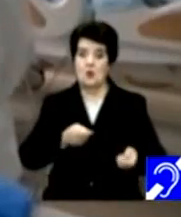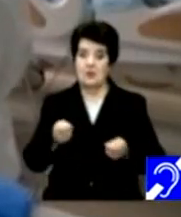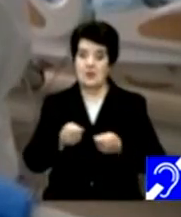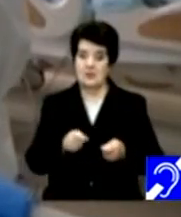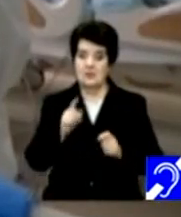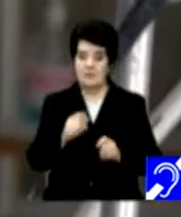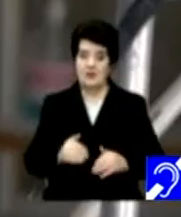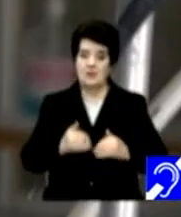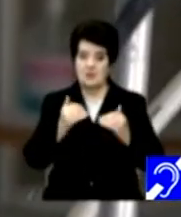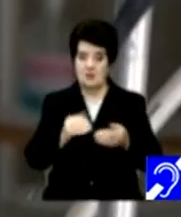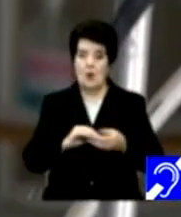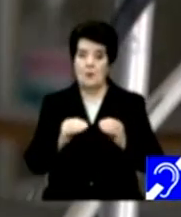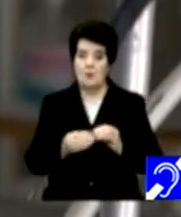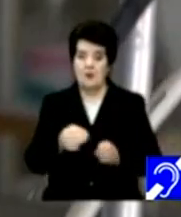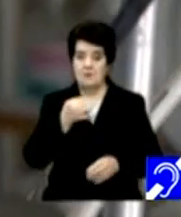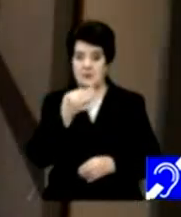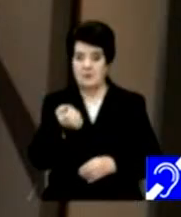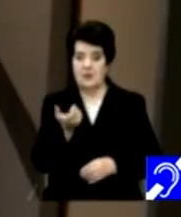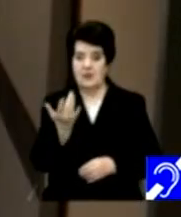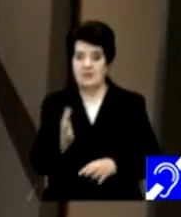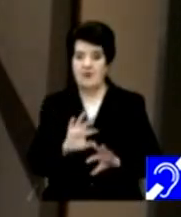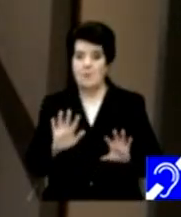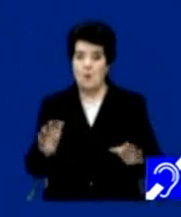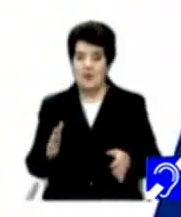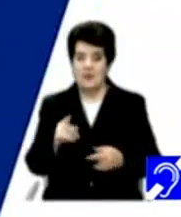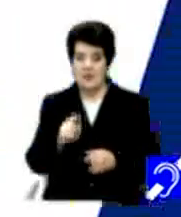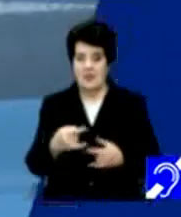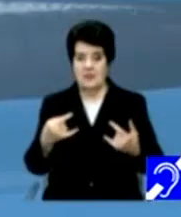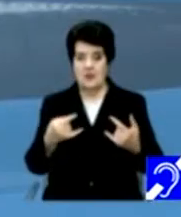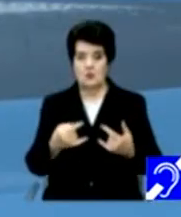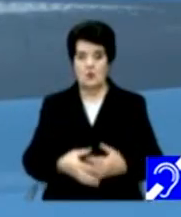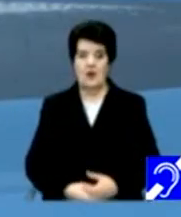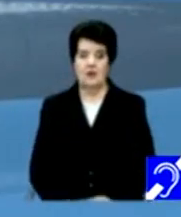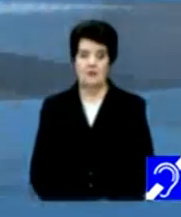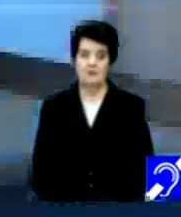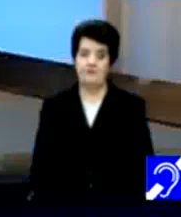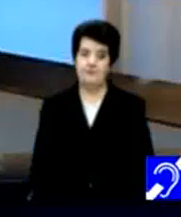pentru depășirea problemei, vă spunem peste câteva momente în telejurnal.